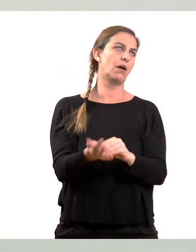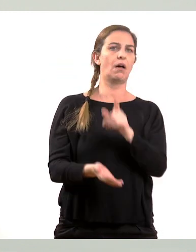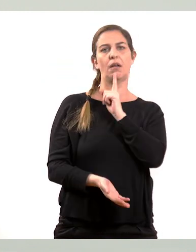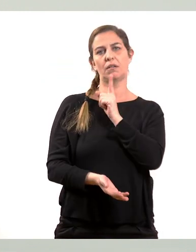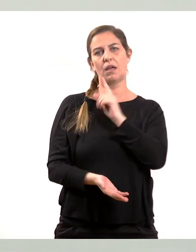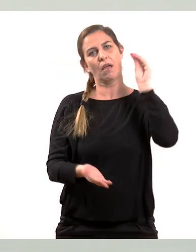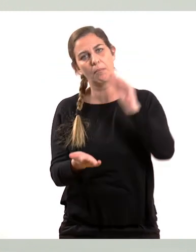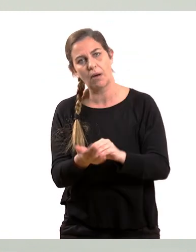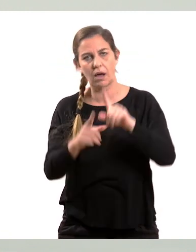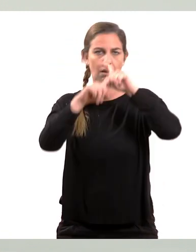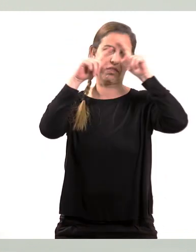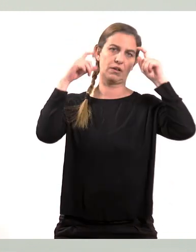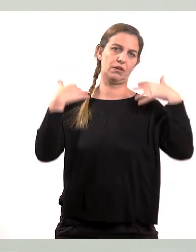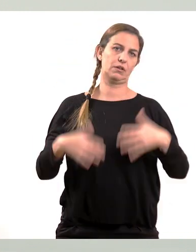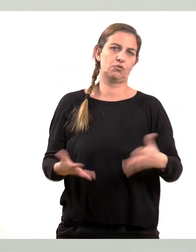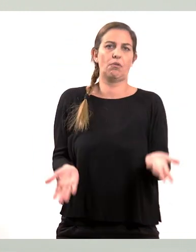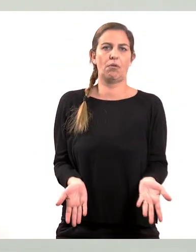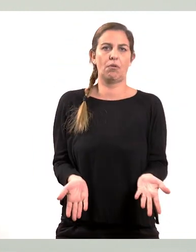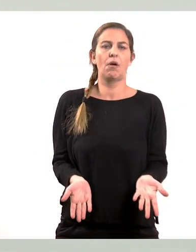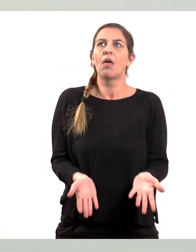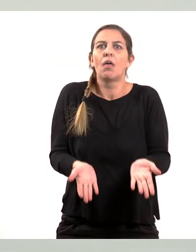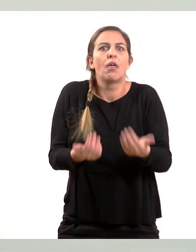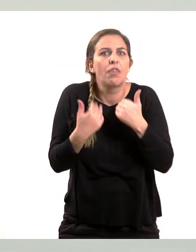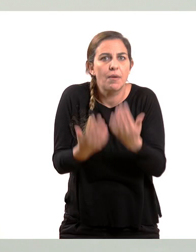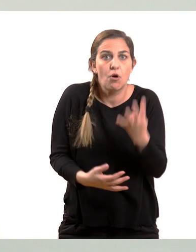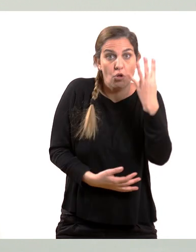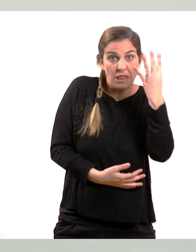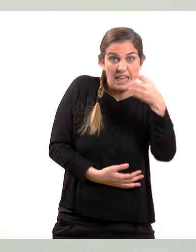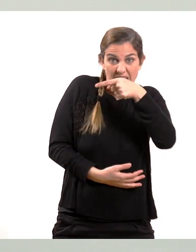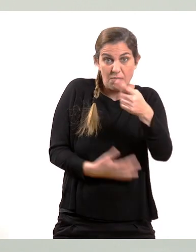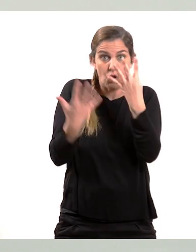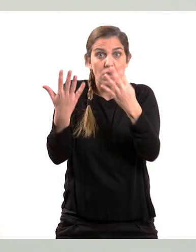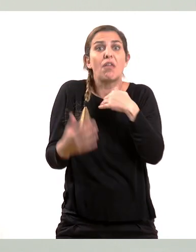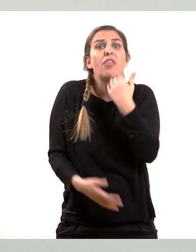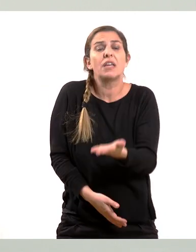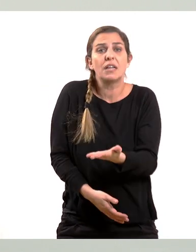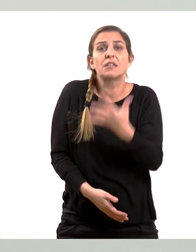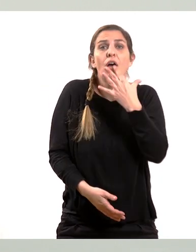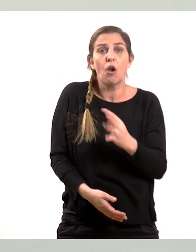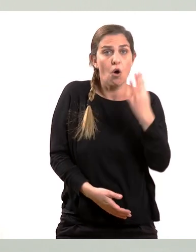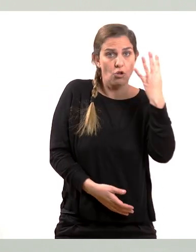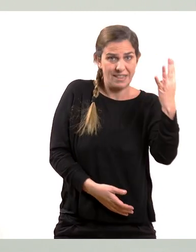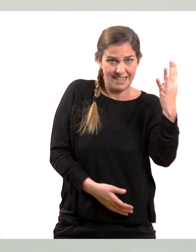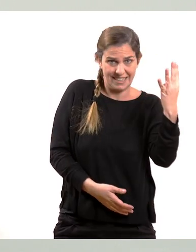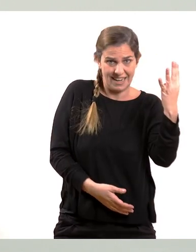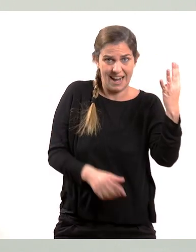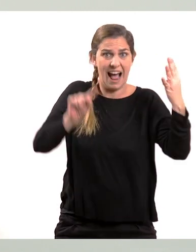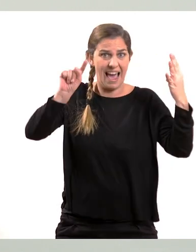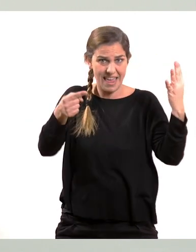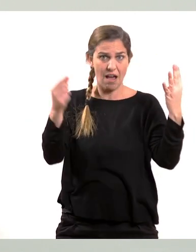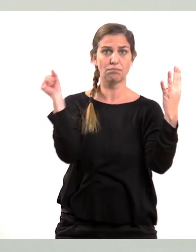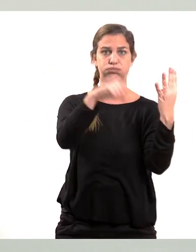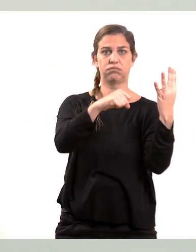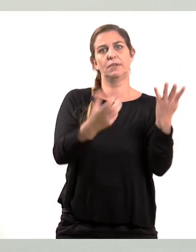Πάλι μας δυσκολεύει. Πάλι δεν μπορούμε να βγάλουμε 9 από 4. Γιατί το 9 είναι μεγαλύτερο από το